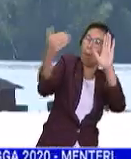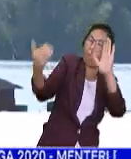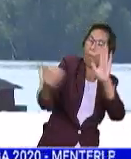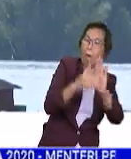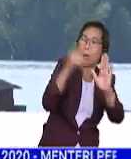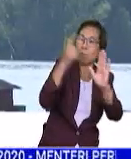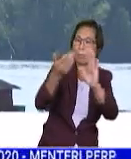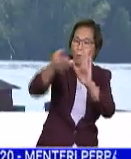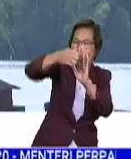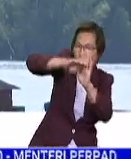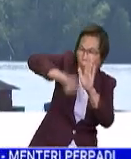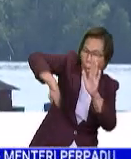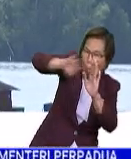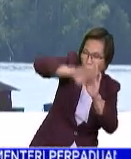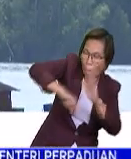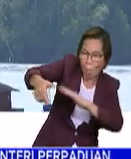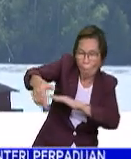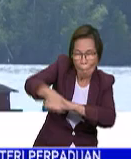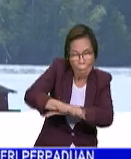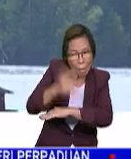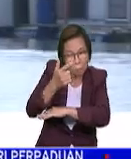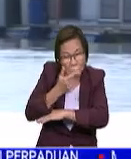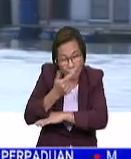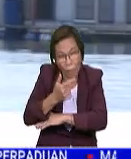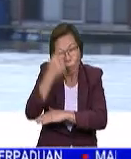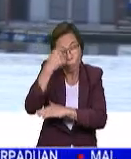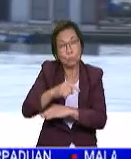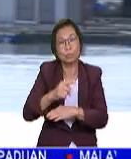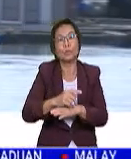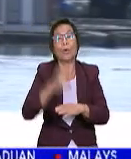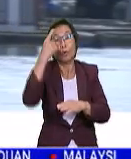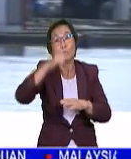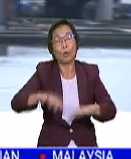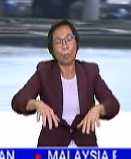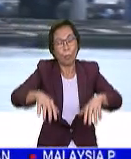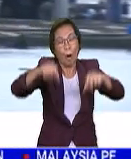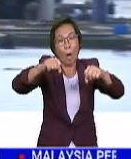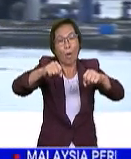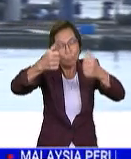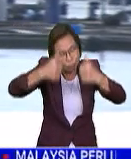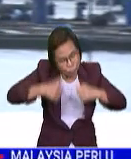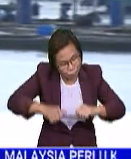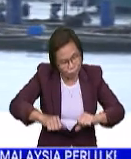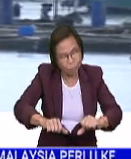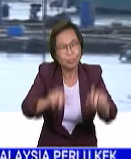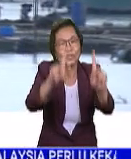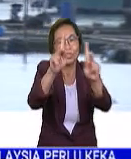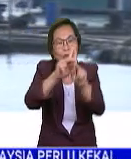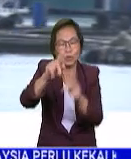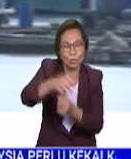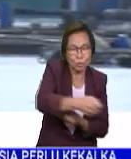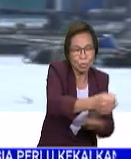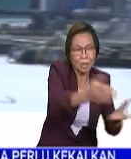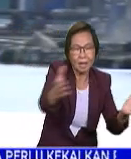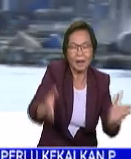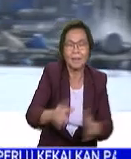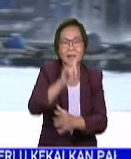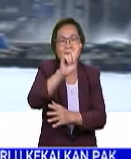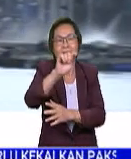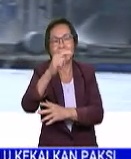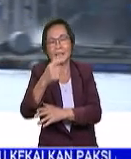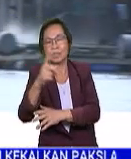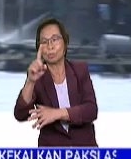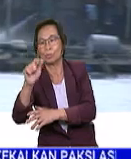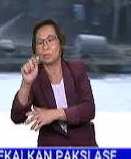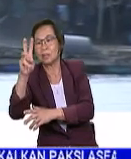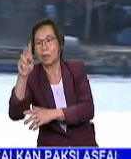pantai katanya kesemua projek pembinaan itu adalah untuk mengangkat dan melestarikan kota nelayan Tanjung dawai sebagai